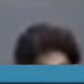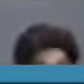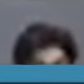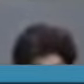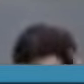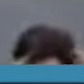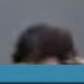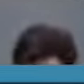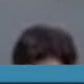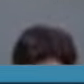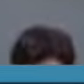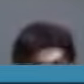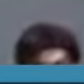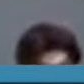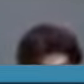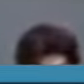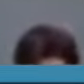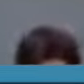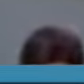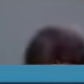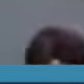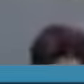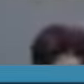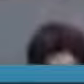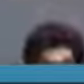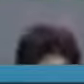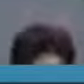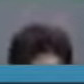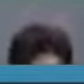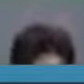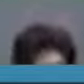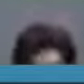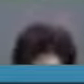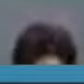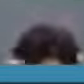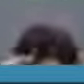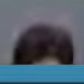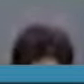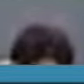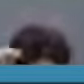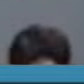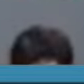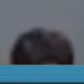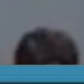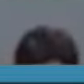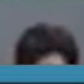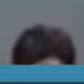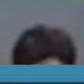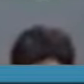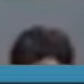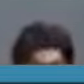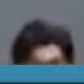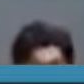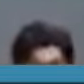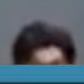วันนี้เวลา 14:30 นาทีนายเศรษฐาทวีสินนายกรัฐมนตรีพร้อมคณะลงพื้นที่ณวัดกู่พระโกนาอำเภอสุวรรณภูมิจังหวัด101